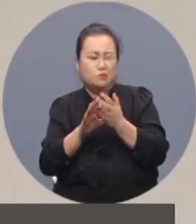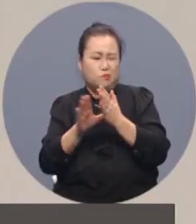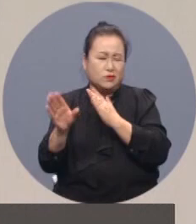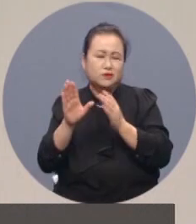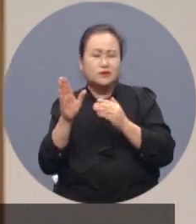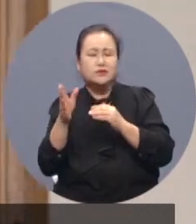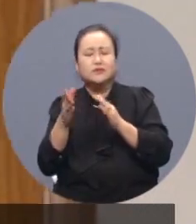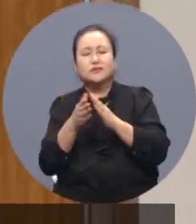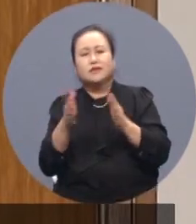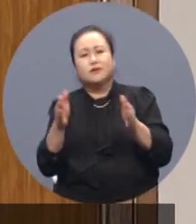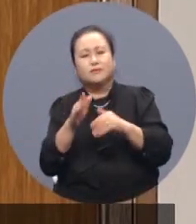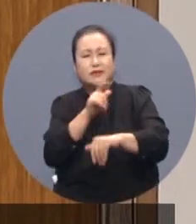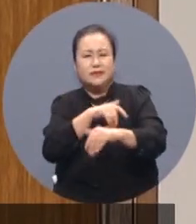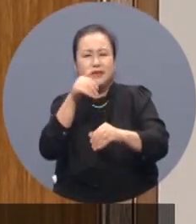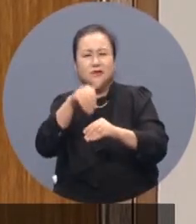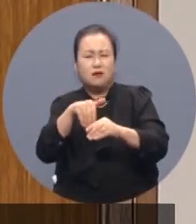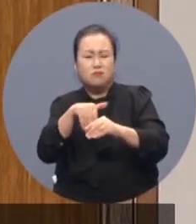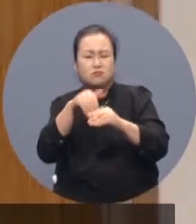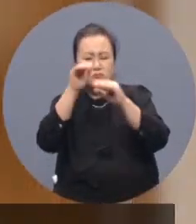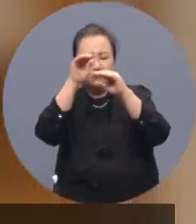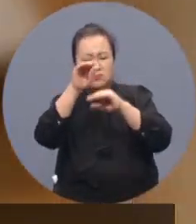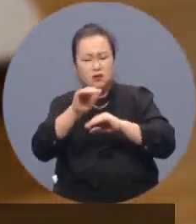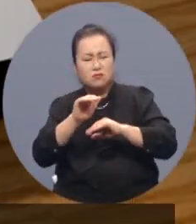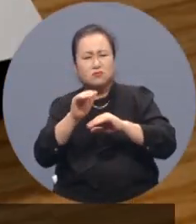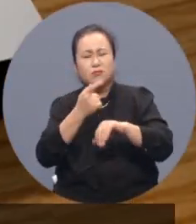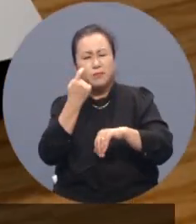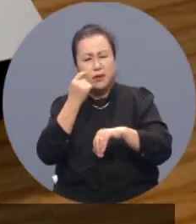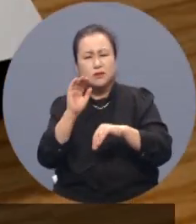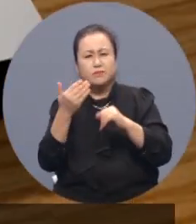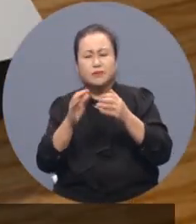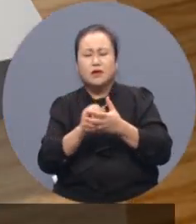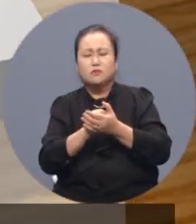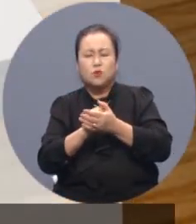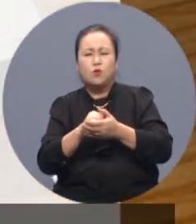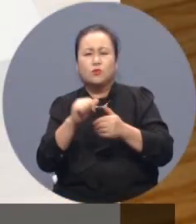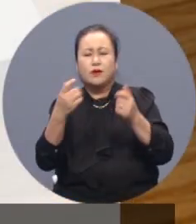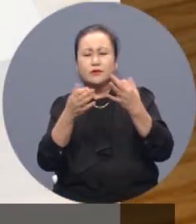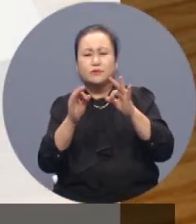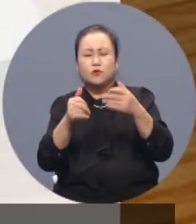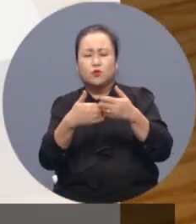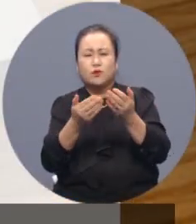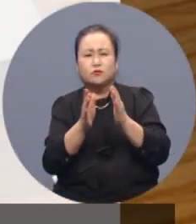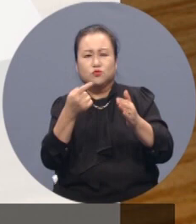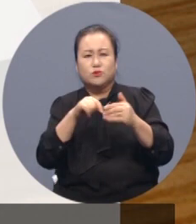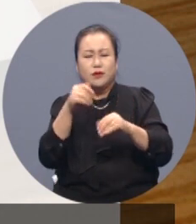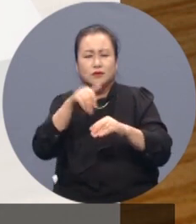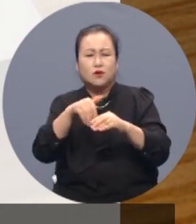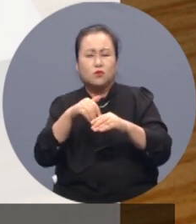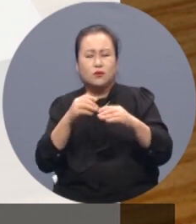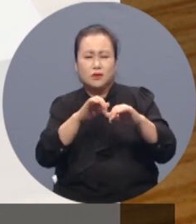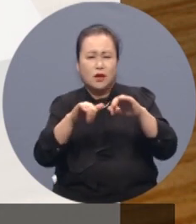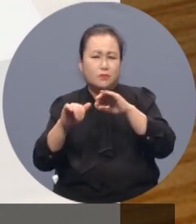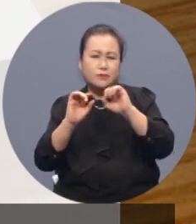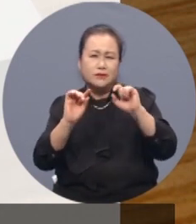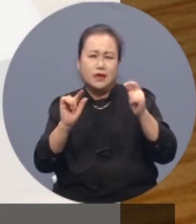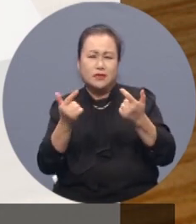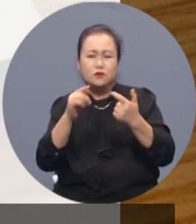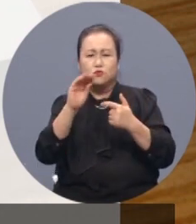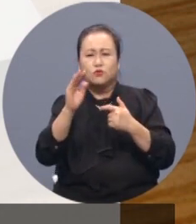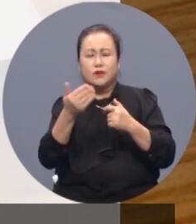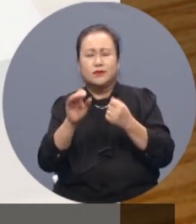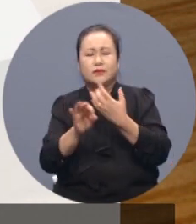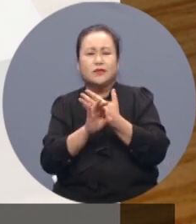출발점 이사장 선거 과정도 손봐야 합니다 협동조합형 때 금융기관 가운데 선관위가 개입하지 않아도 되는